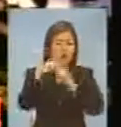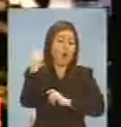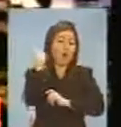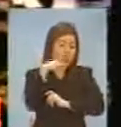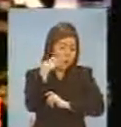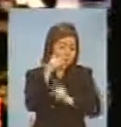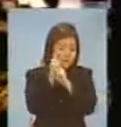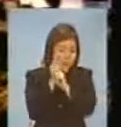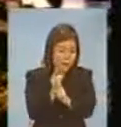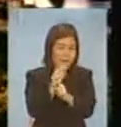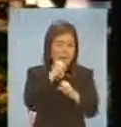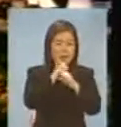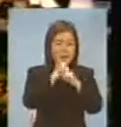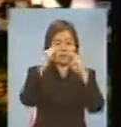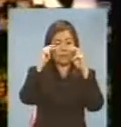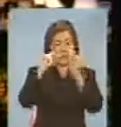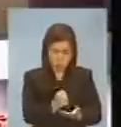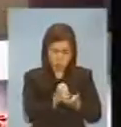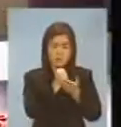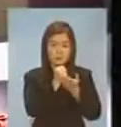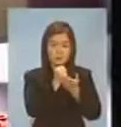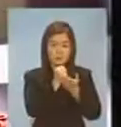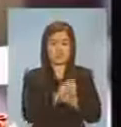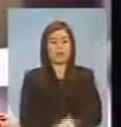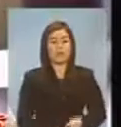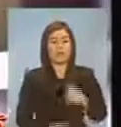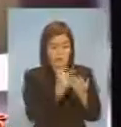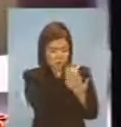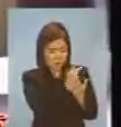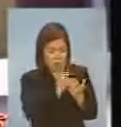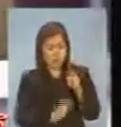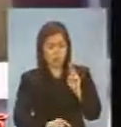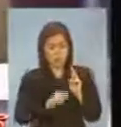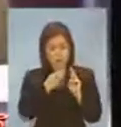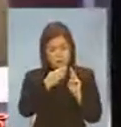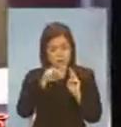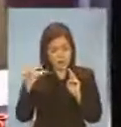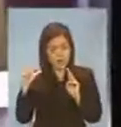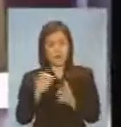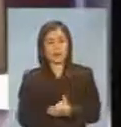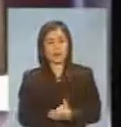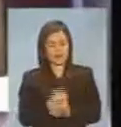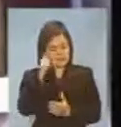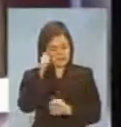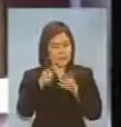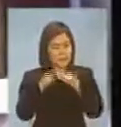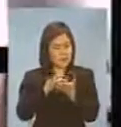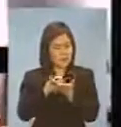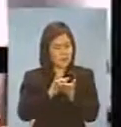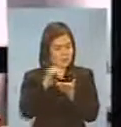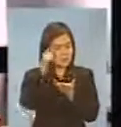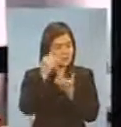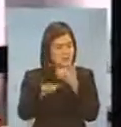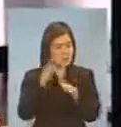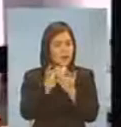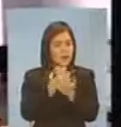งสร้างมาแล้วครับ 20,000 กว่าล้าน 20,000 กว่าล้านผมคำนวณเบ็ดเสร็จสับ 20,000 ล้าน